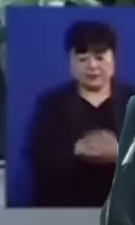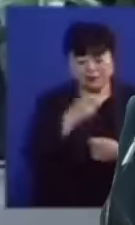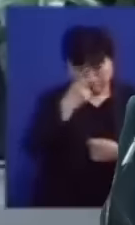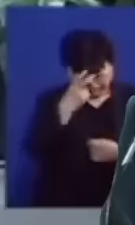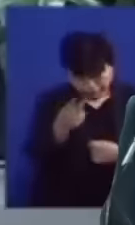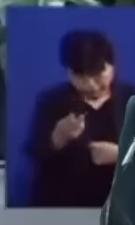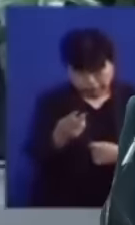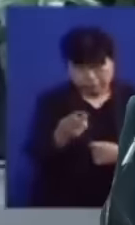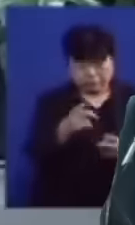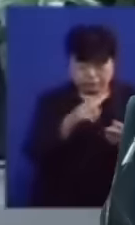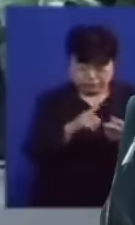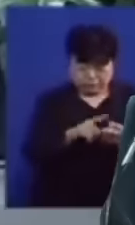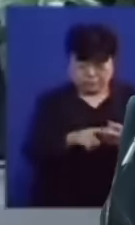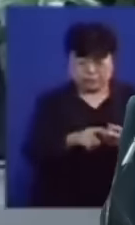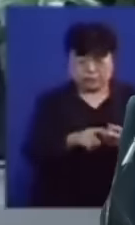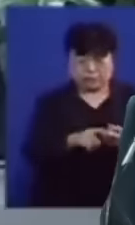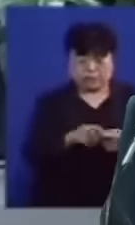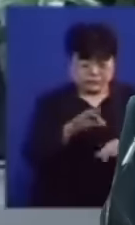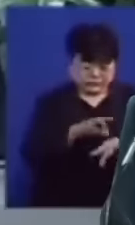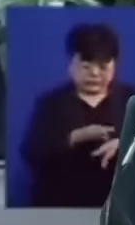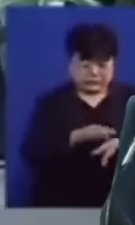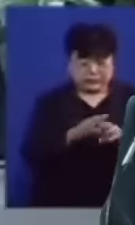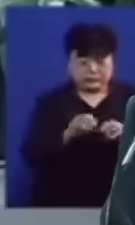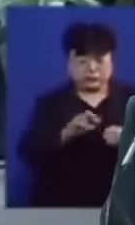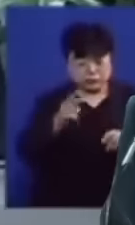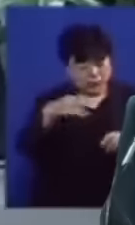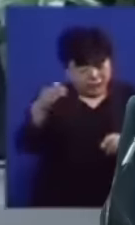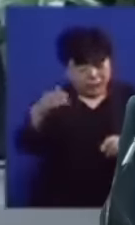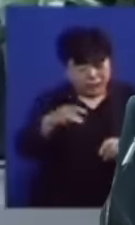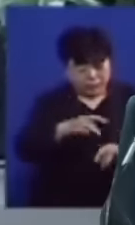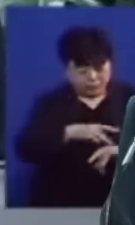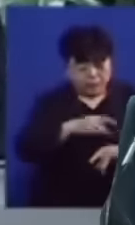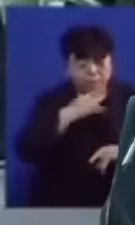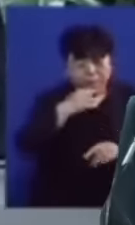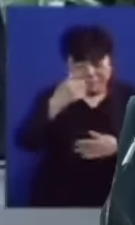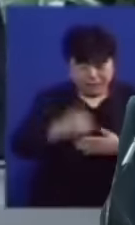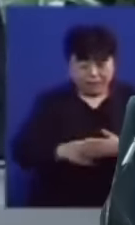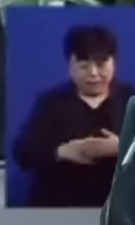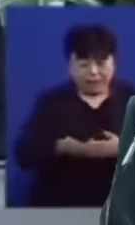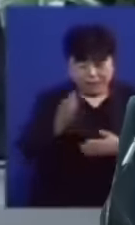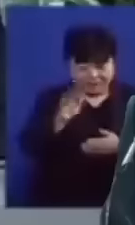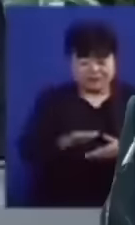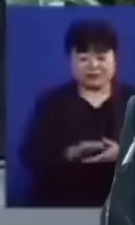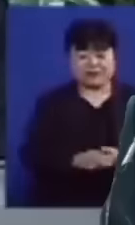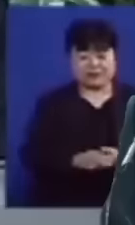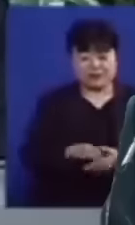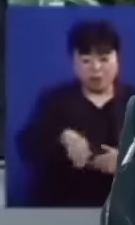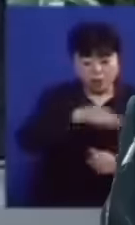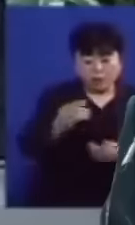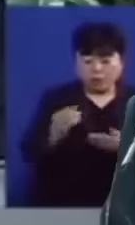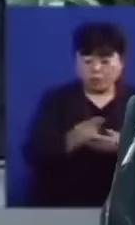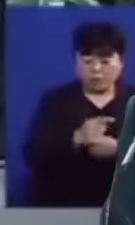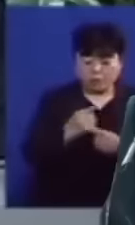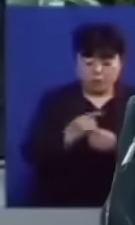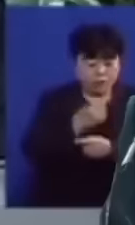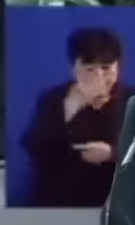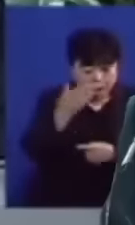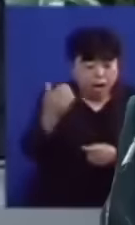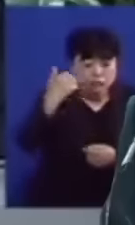썩어서 살은 다 흙이 되고 뼈다귀만 남습니다. 누가 그 환경을 변화시킬 수